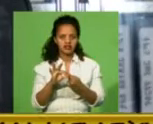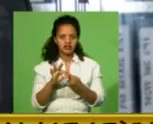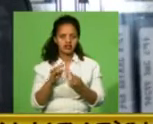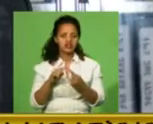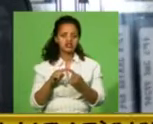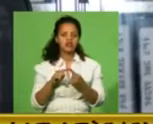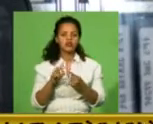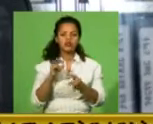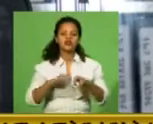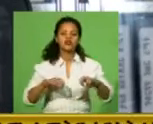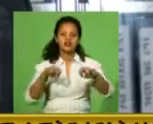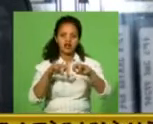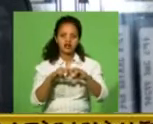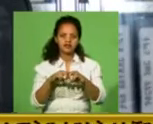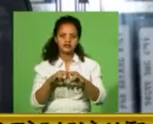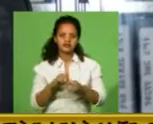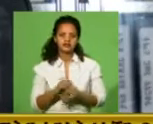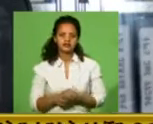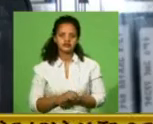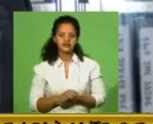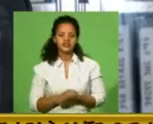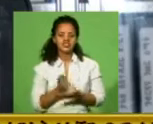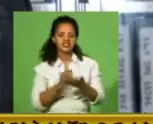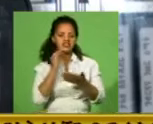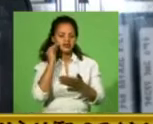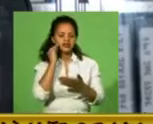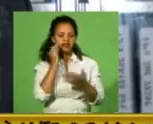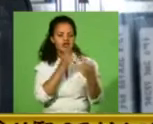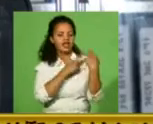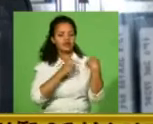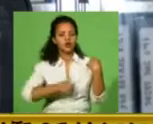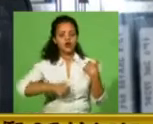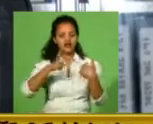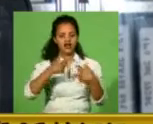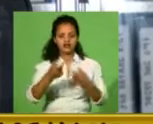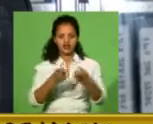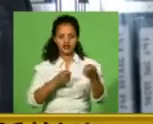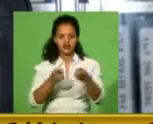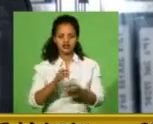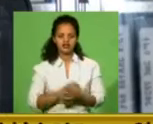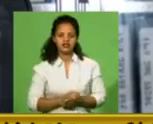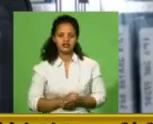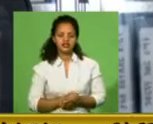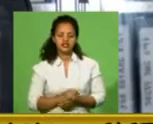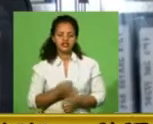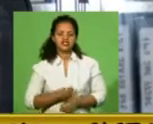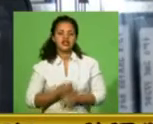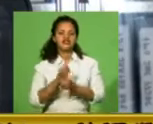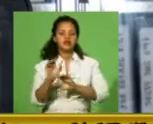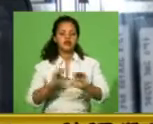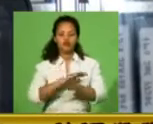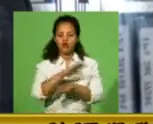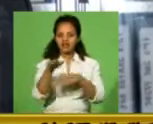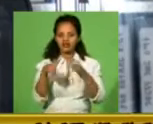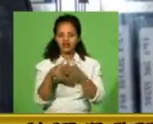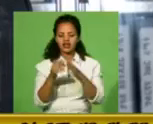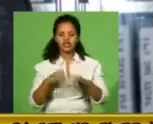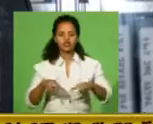አመራሮች የወረዳ የድርጅት ጽህፈት ቤት ኃላፊ ዋና አስተዳዳሪ የድጋፍ የሚያደርጉ አጠቃላይ